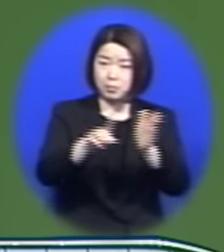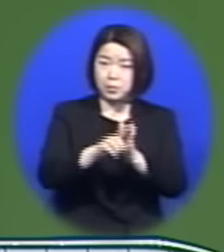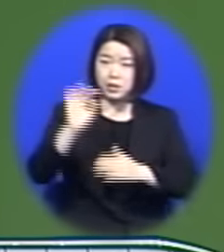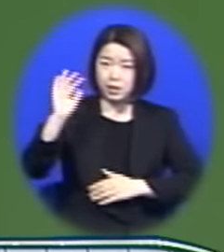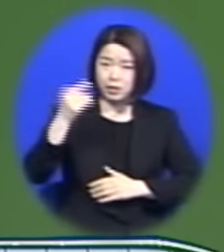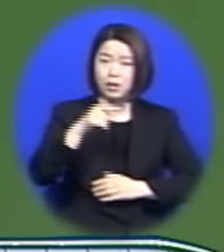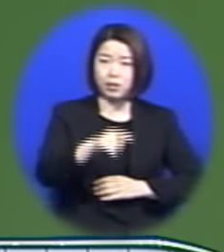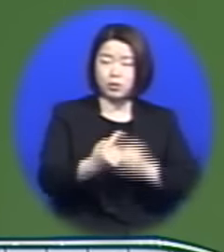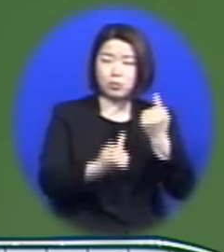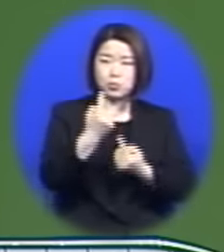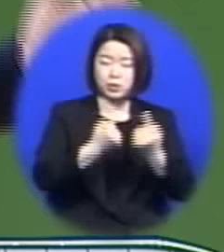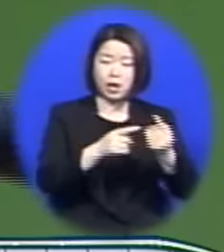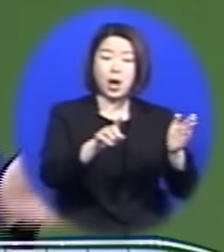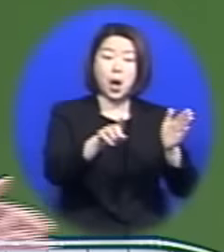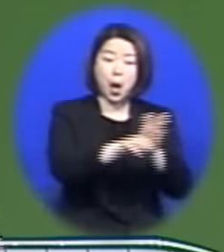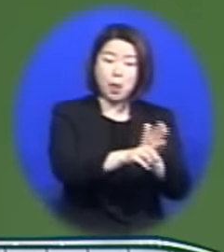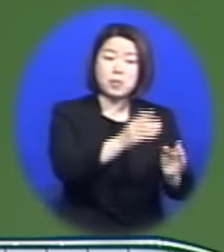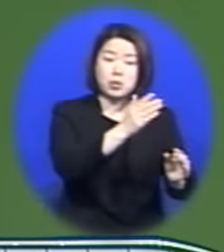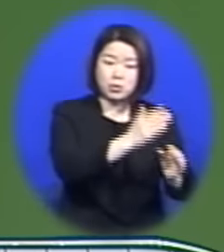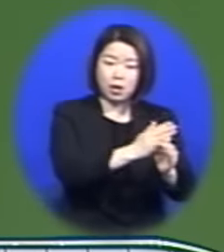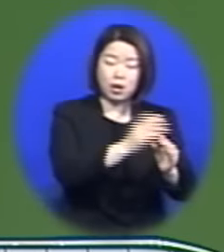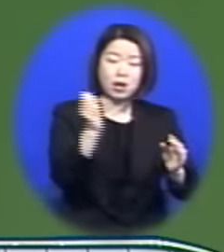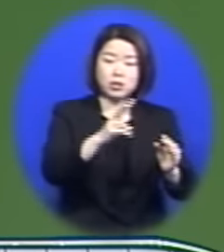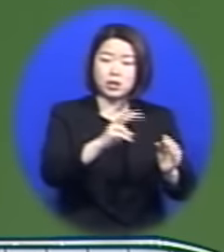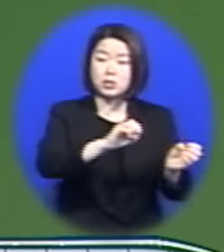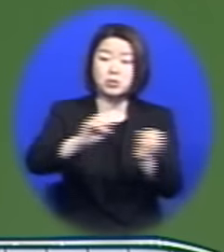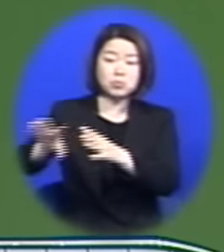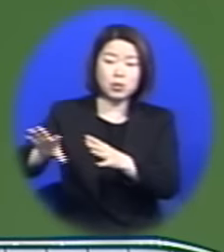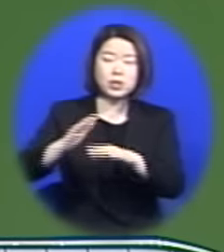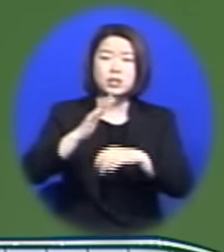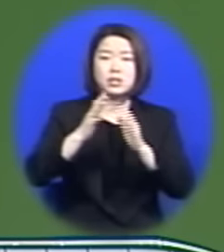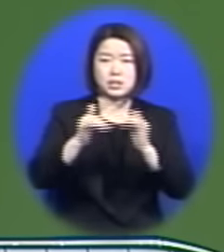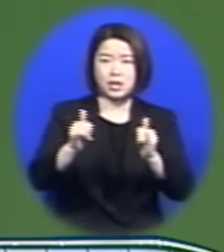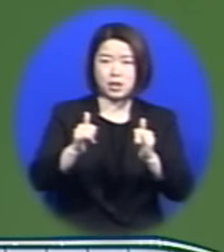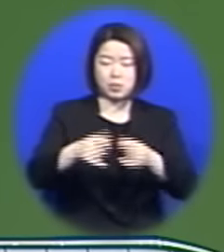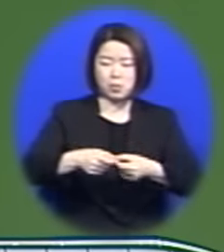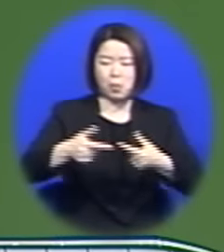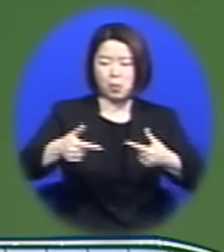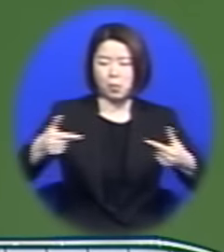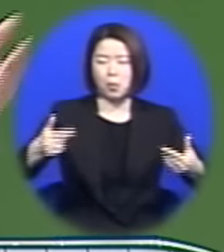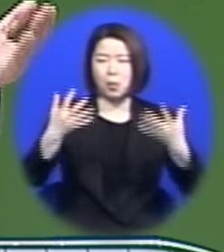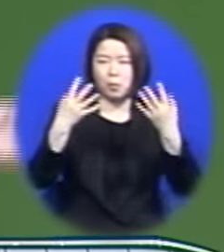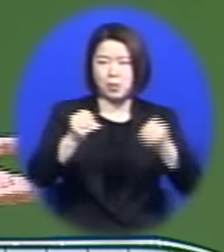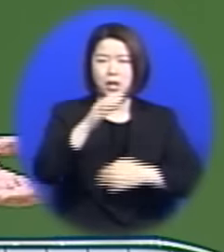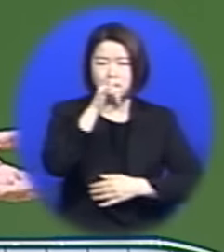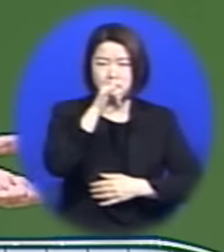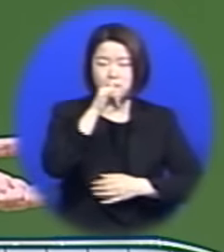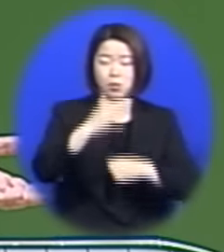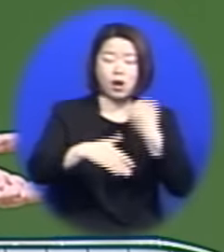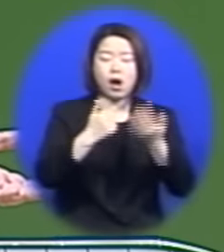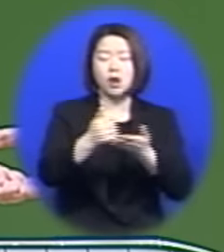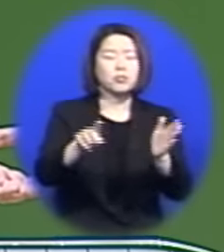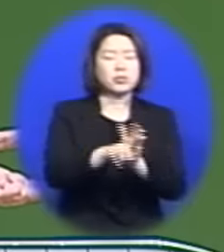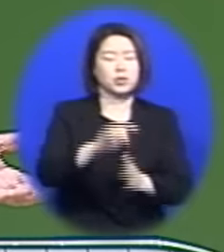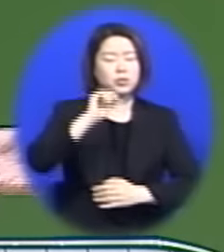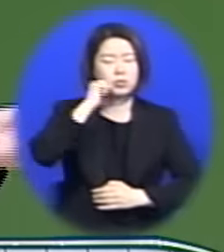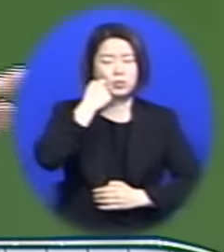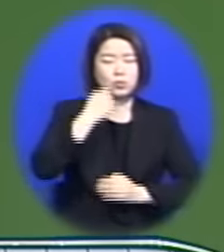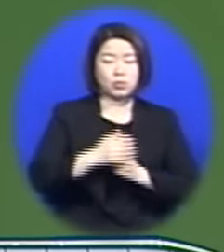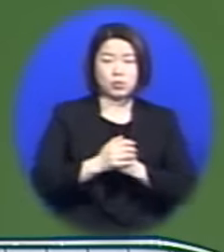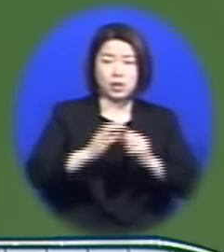것보다 믿었다가 하나님을 안 믿는 사람들이 점점 많아지고 있습니다 하나님 믿을 수가 없